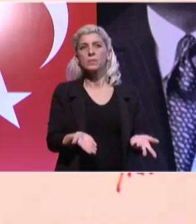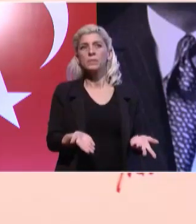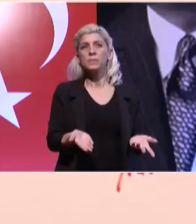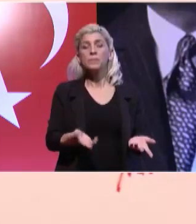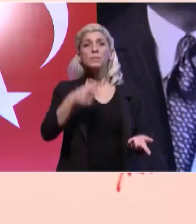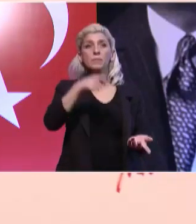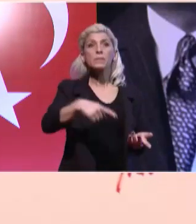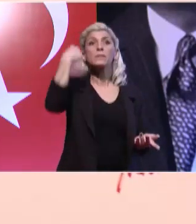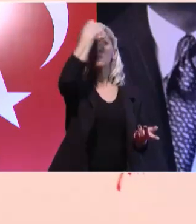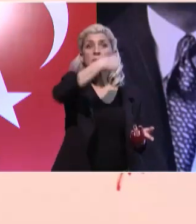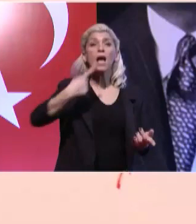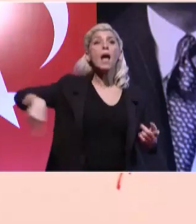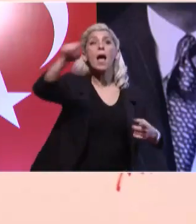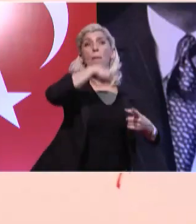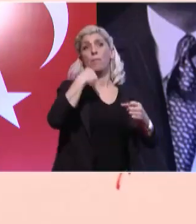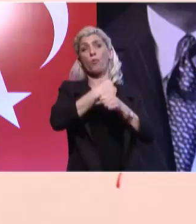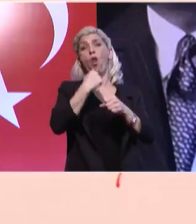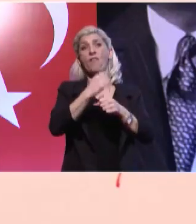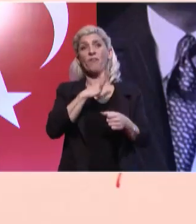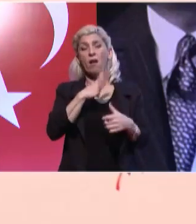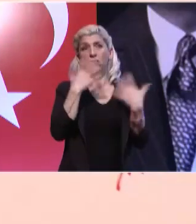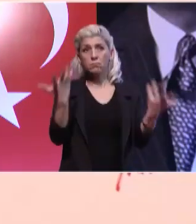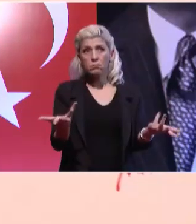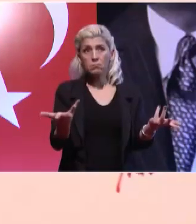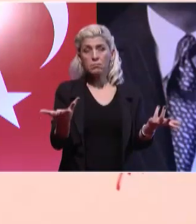O nedenle hepimize düşen görevler var.